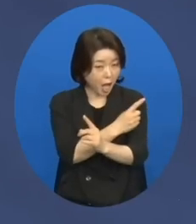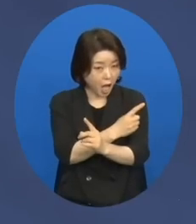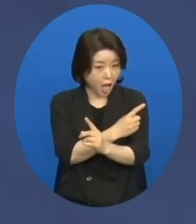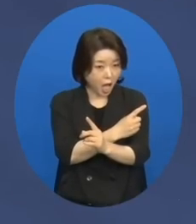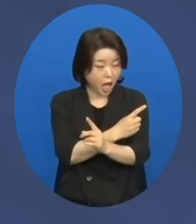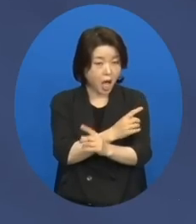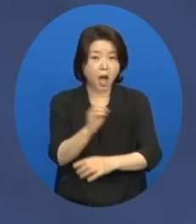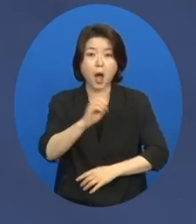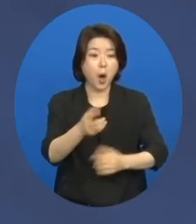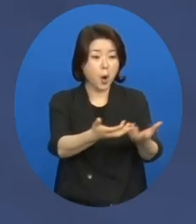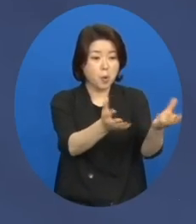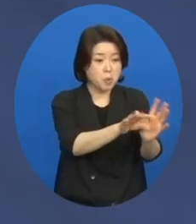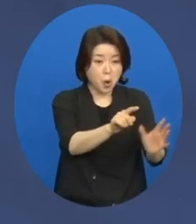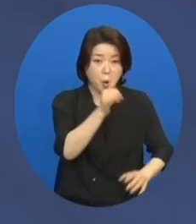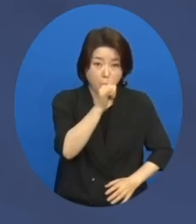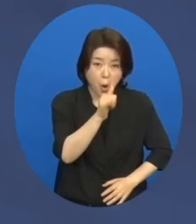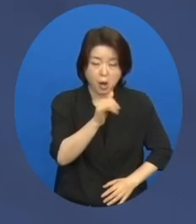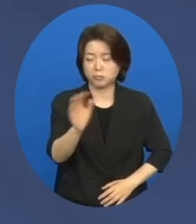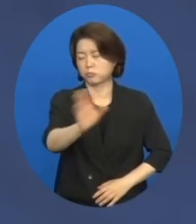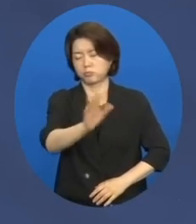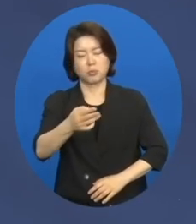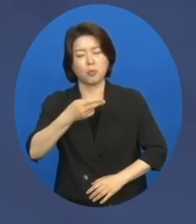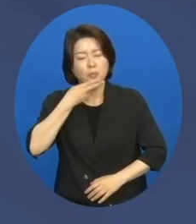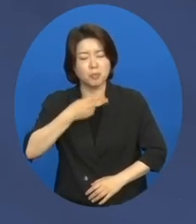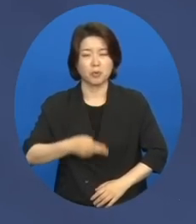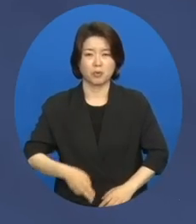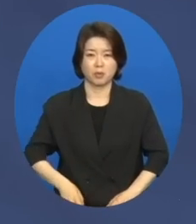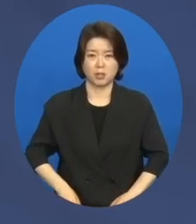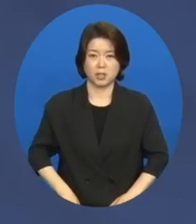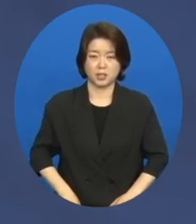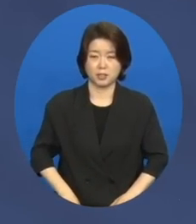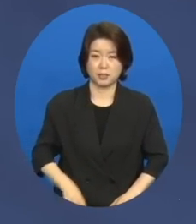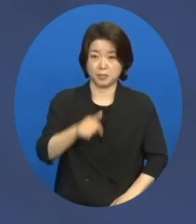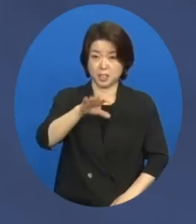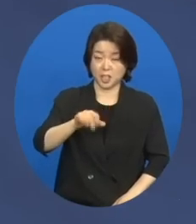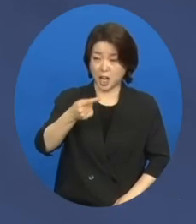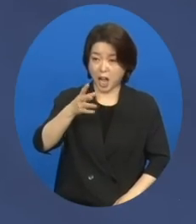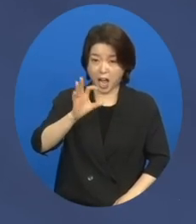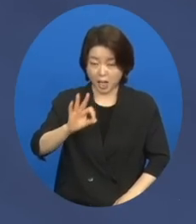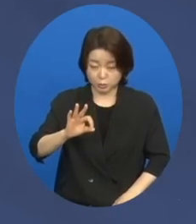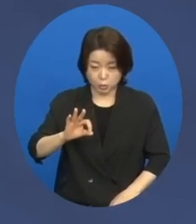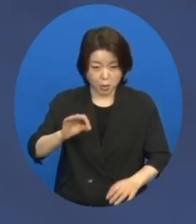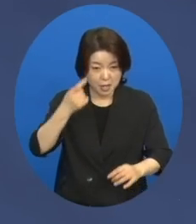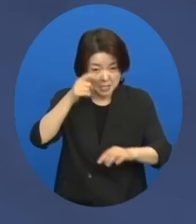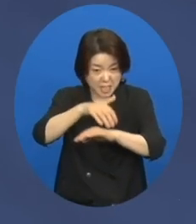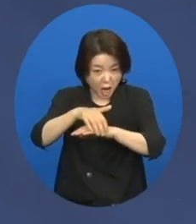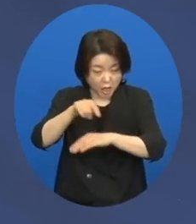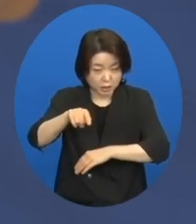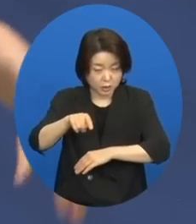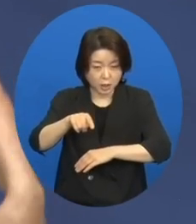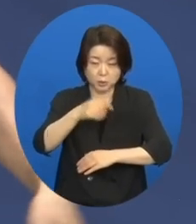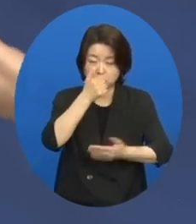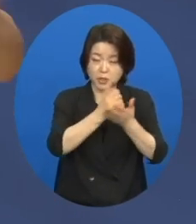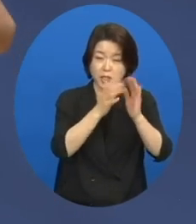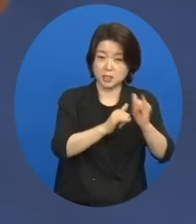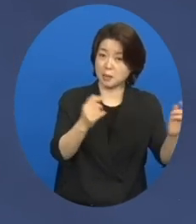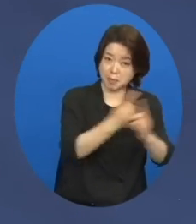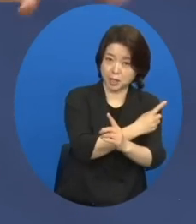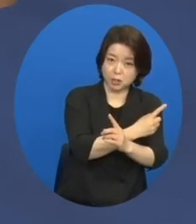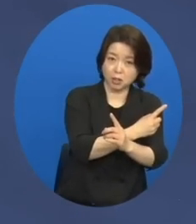언어 도단이에요. 있을 수 없는 말이에요. 감동작전으로 죄인이 바뀐다고요? 그렇게 한가한